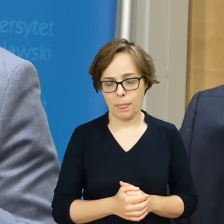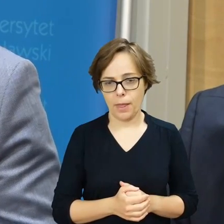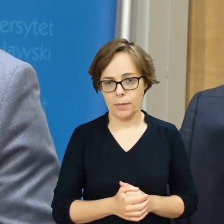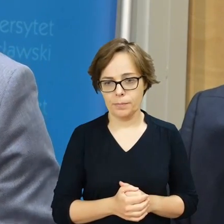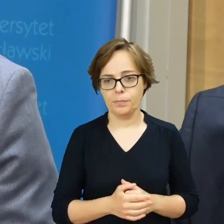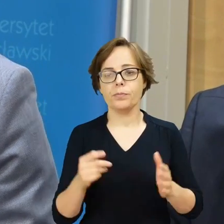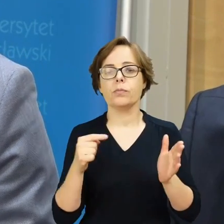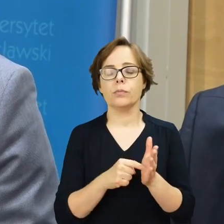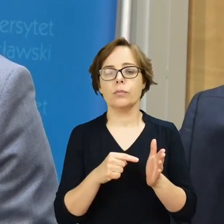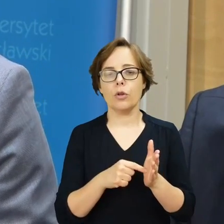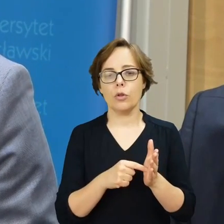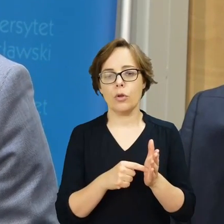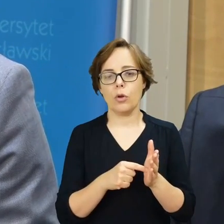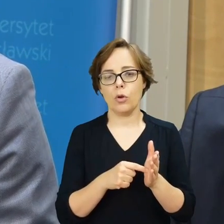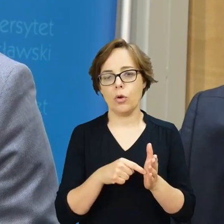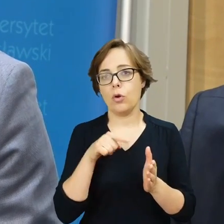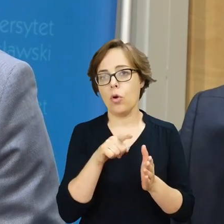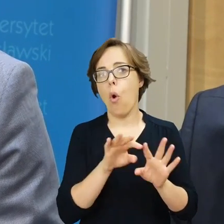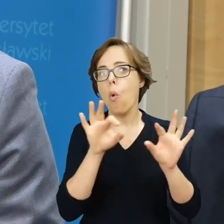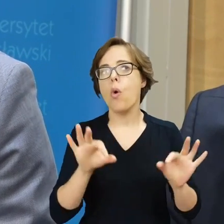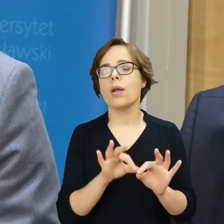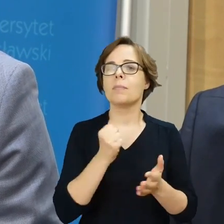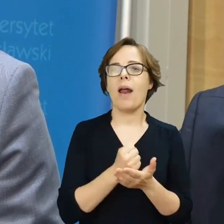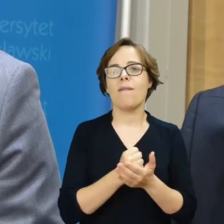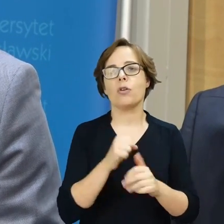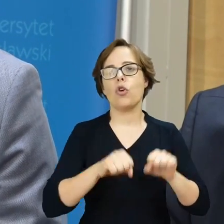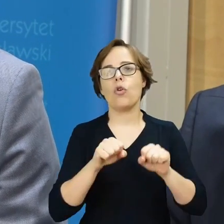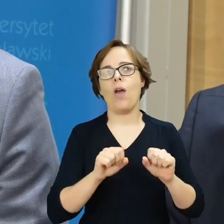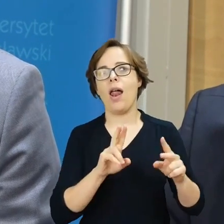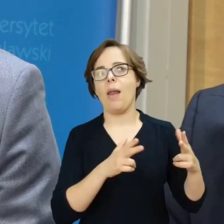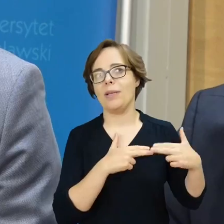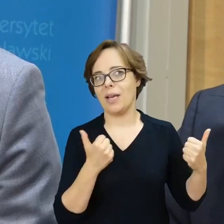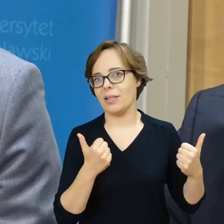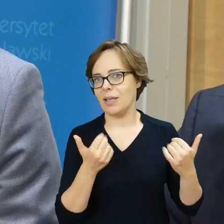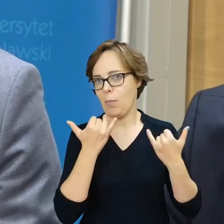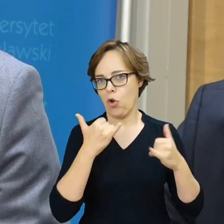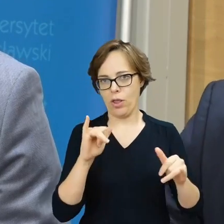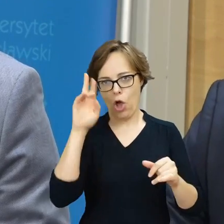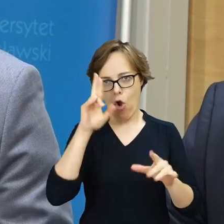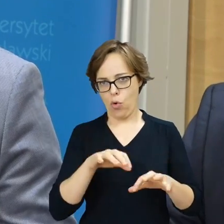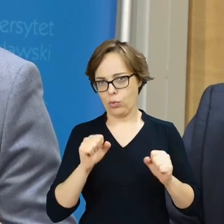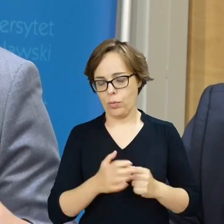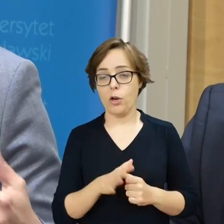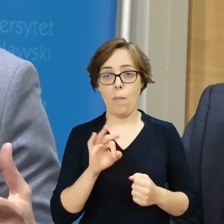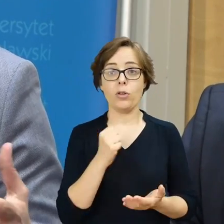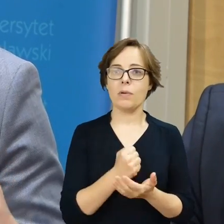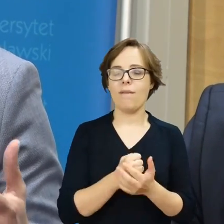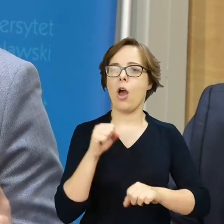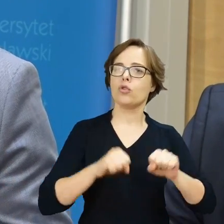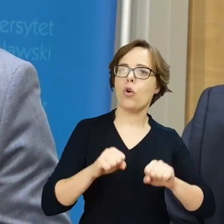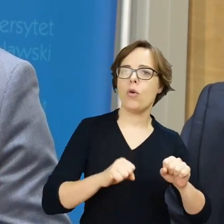jeszcze powiem, rozumienia sprawy sądowo-administracyjnej. Bo my tą sprawę sądowo-administracyjną utożsamiamy może